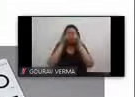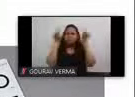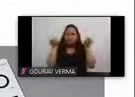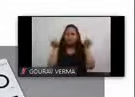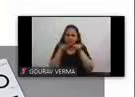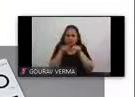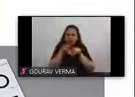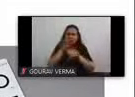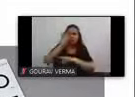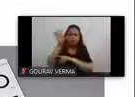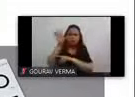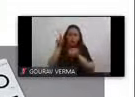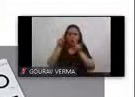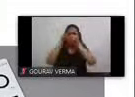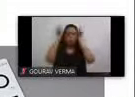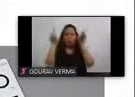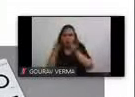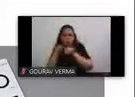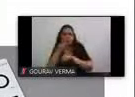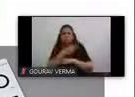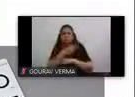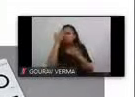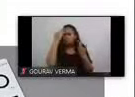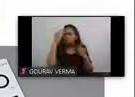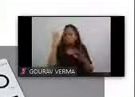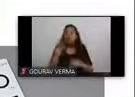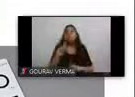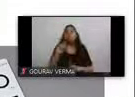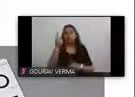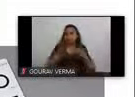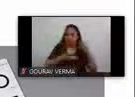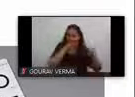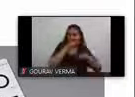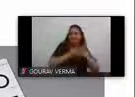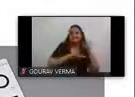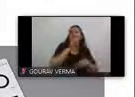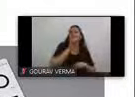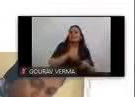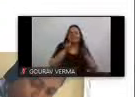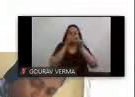उनको सिखा दो ये सिंबल्स, उसके बाद हम ये टेस्ट कर सकते हैं.